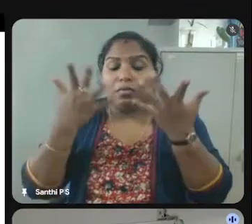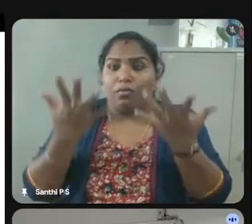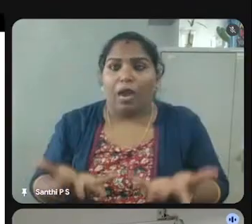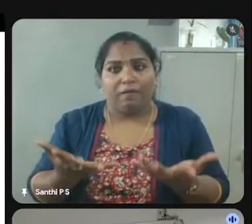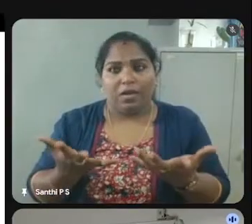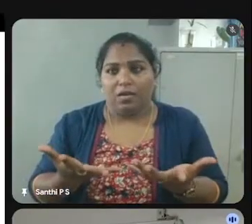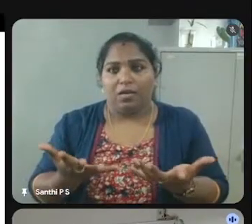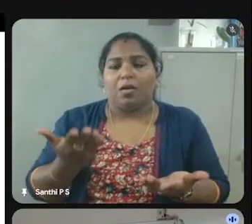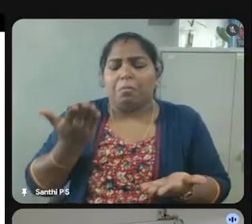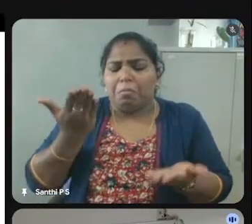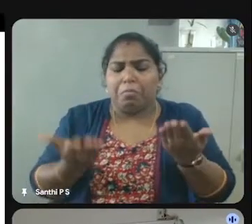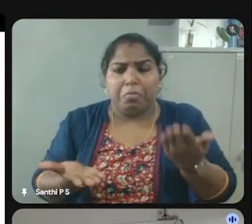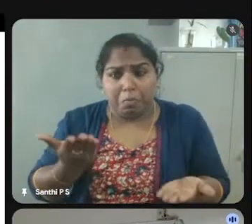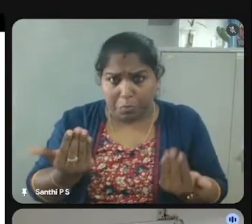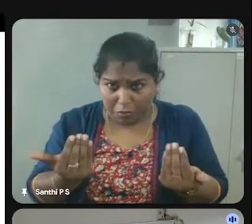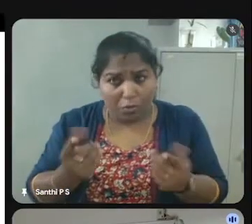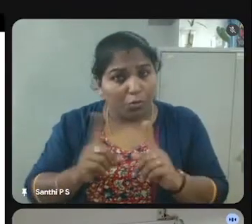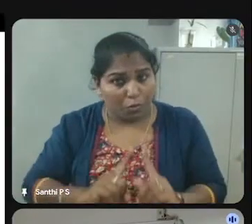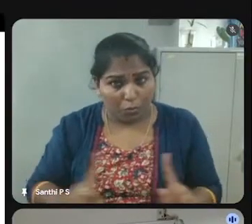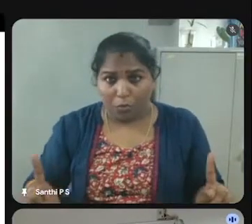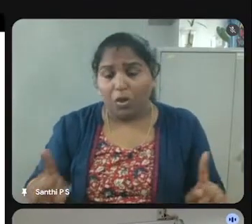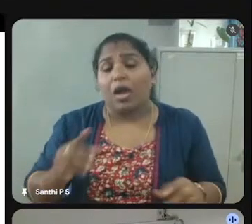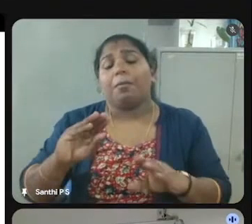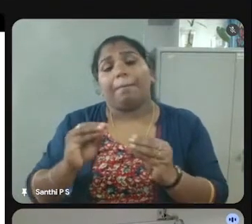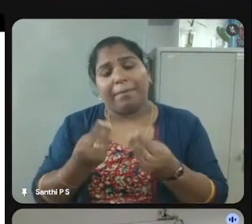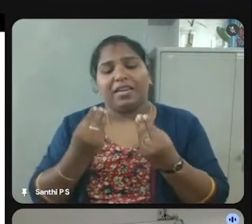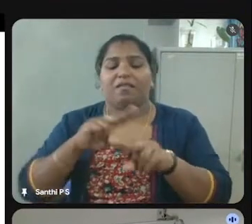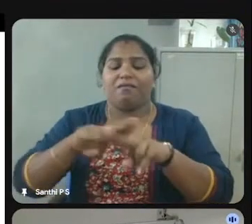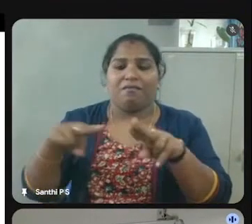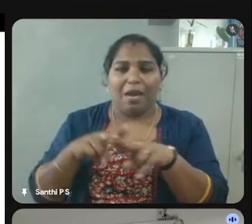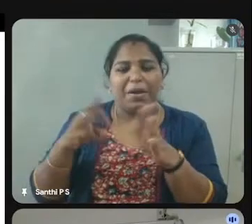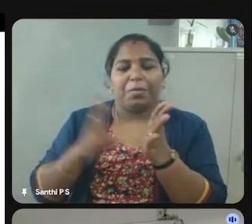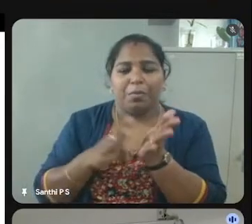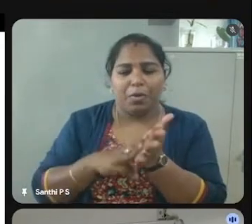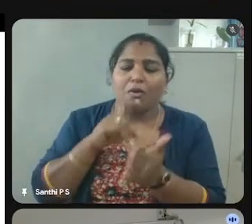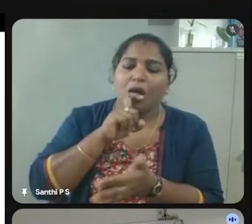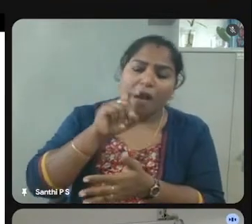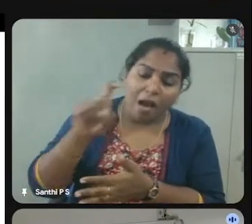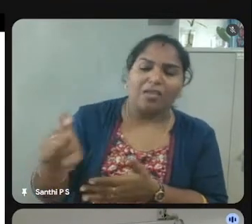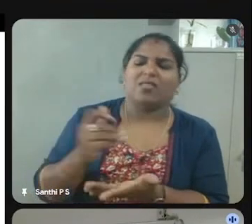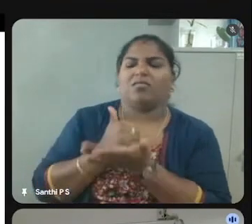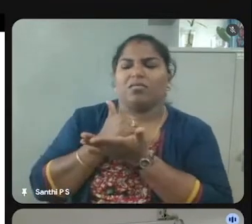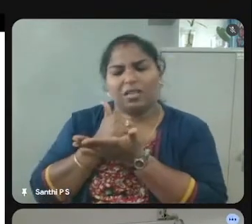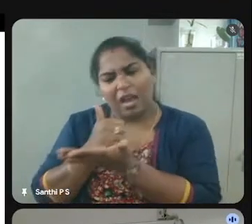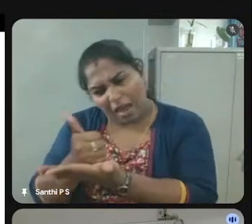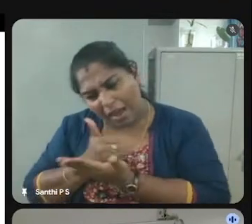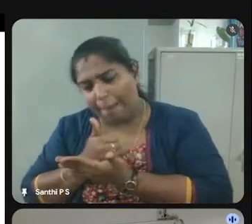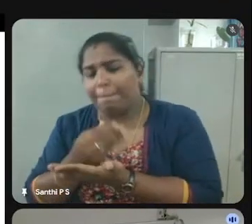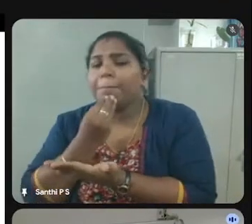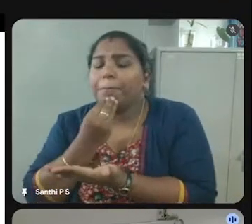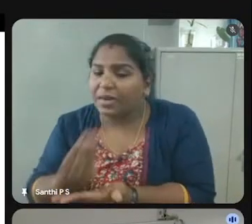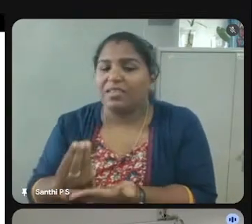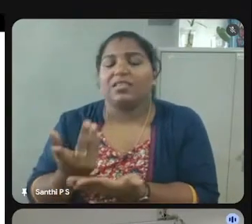ഒരു തെറപ്പിസ്റ്റിന്റെ അടുത്താണെന്നുണ്ടെങ്കിൽ, അല്ലെങ്കിൽ നമ്മുടെ വീട്ടിലുള്ള ഒരു അംഗത്തിനോടാണെന്നുണ്ടെങ്കിൽ, ഞാൻ ഈ ചെയ്യുന്ന കാര്യങ്ങൾ നിങ്ങളും കൂടെ ഒന്ന് മനസ്സിലാക്കി ഒരു